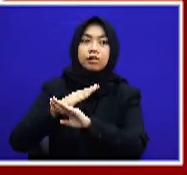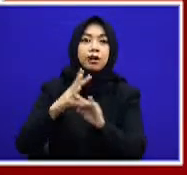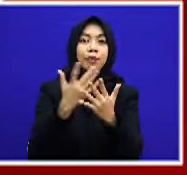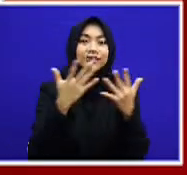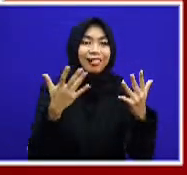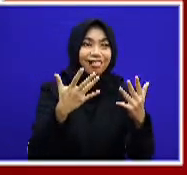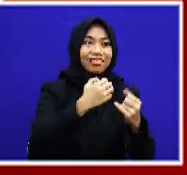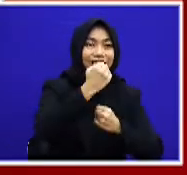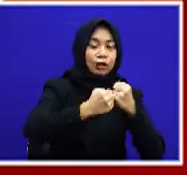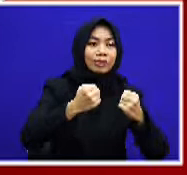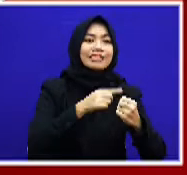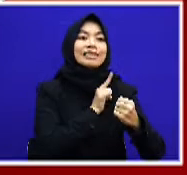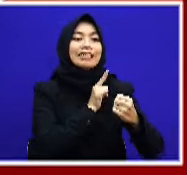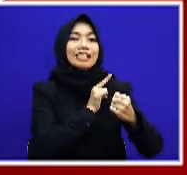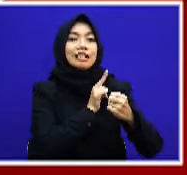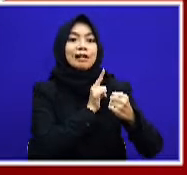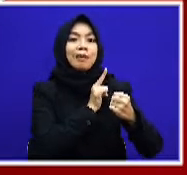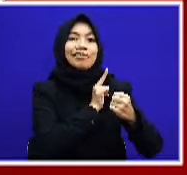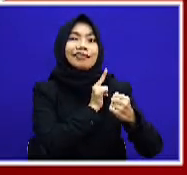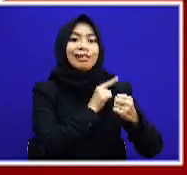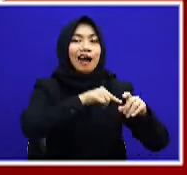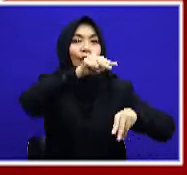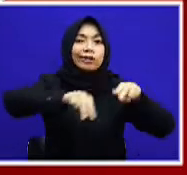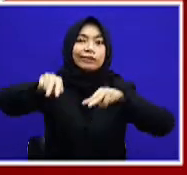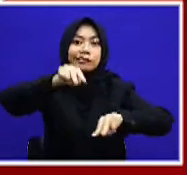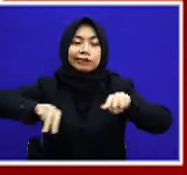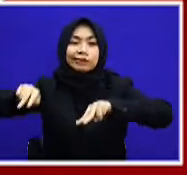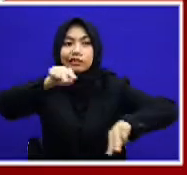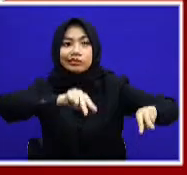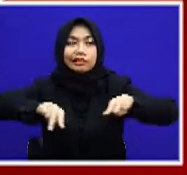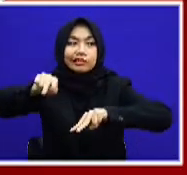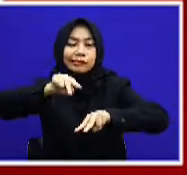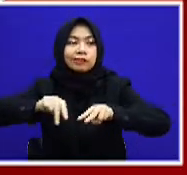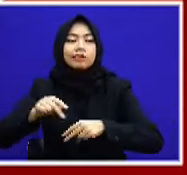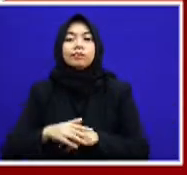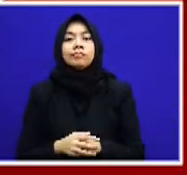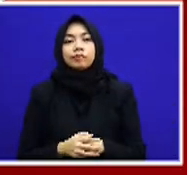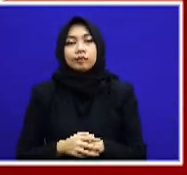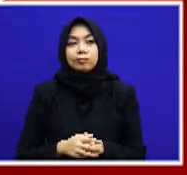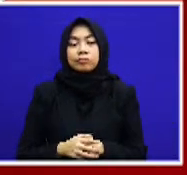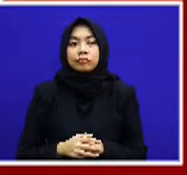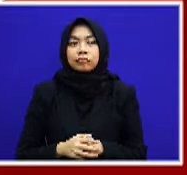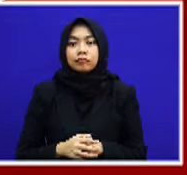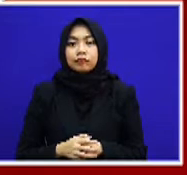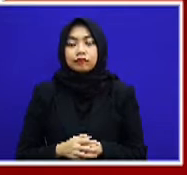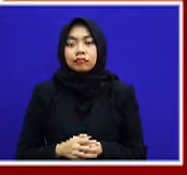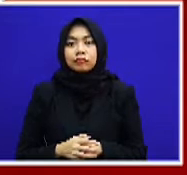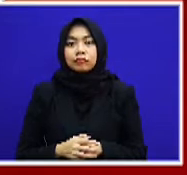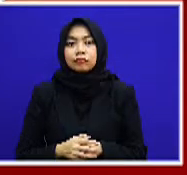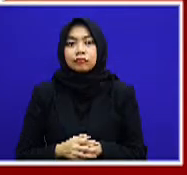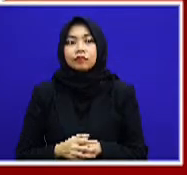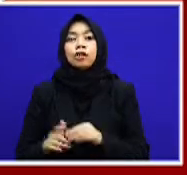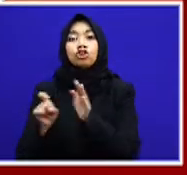diawasi oleh masyarakat sendiri juga. Dengan demikian, tidak ada ruang sebenarnya untuk apabila